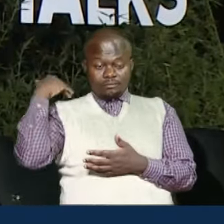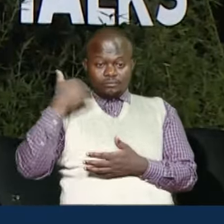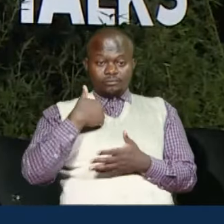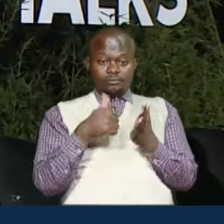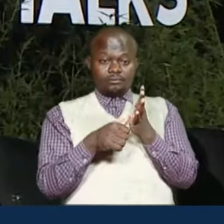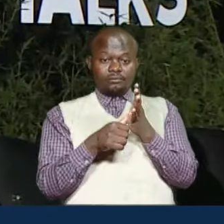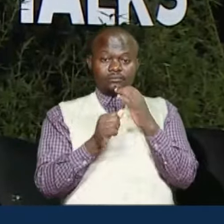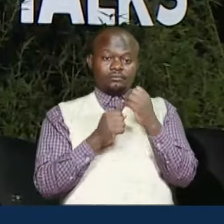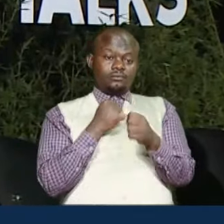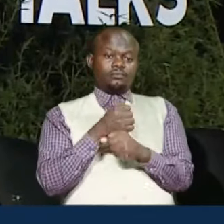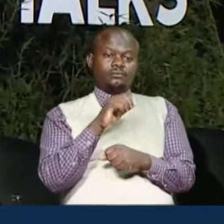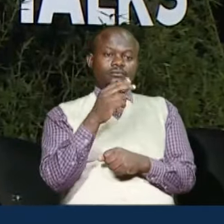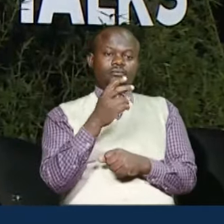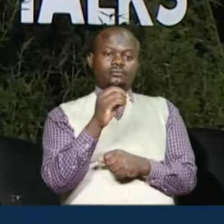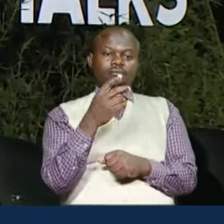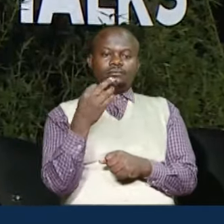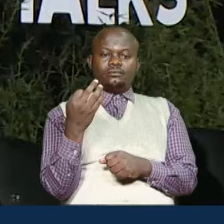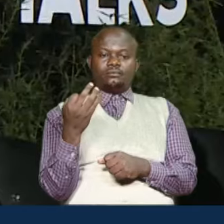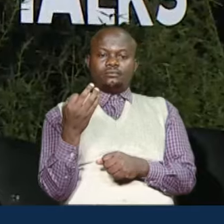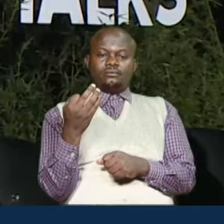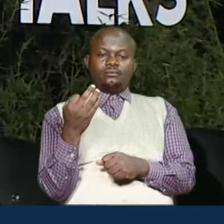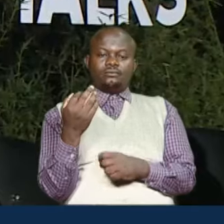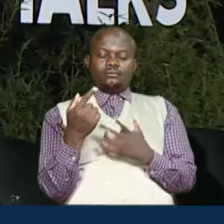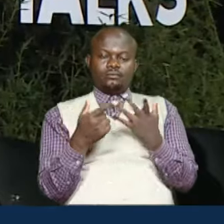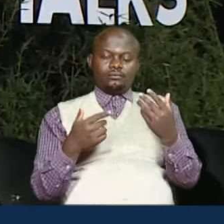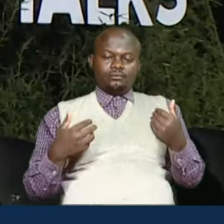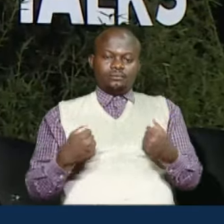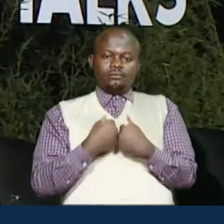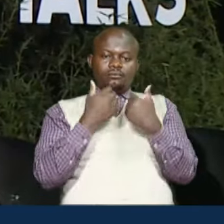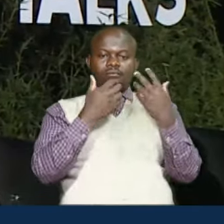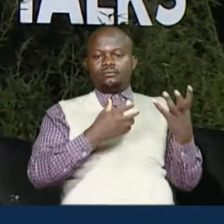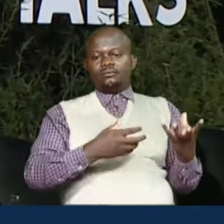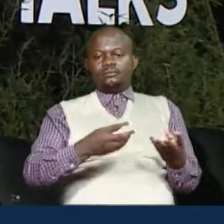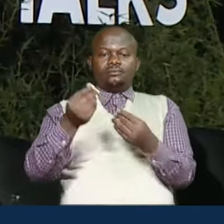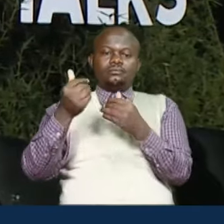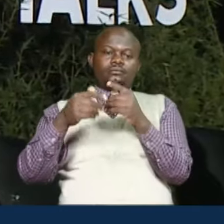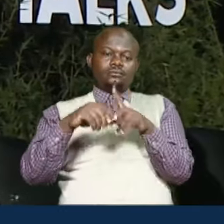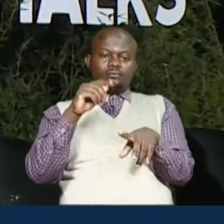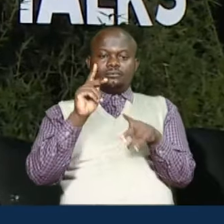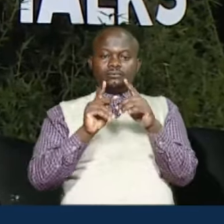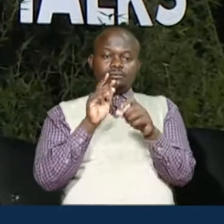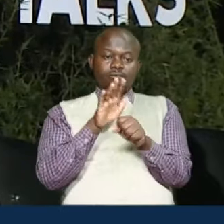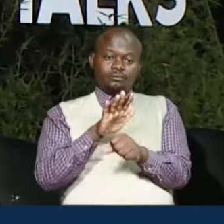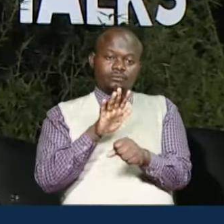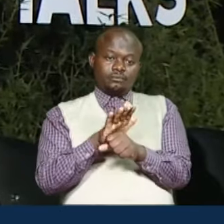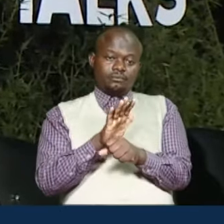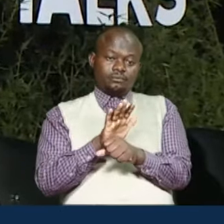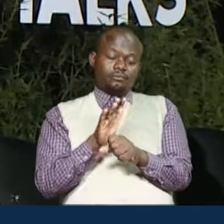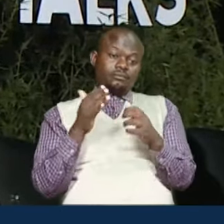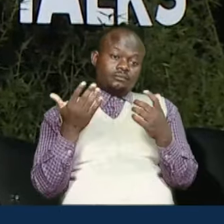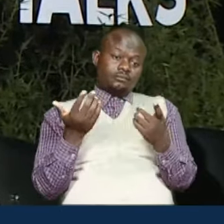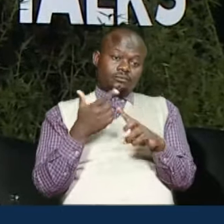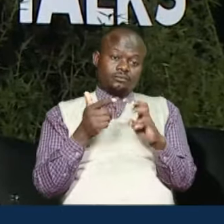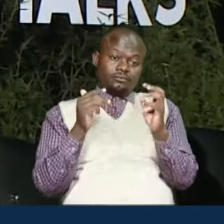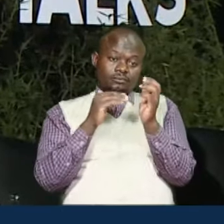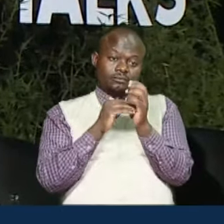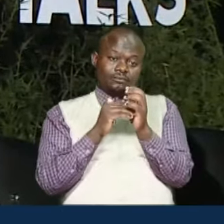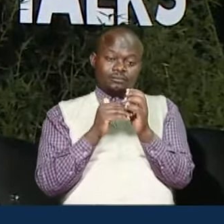muri 2023, aho ibiza byatwaye ubuzima bw'abantu, usibye nibyo